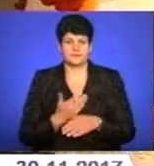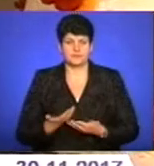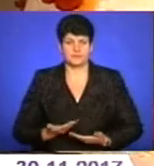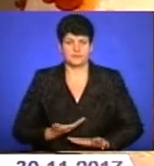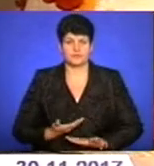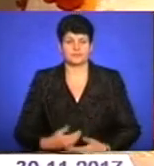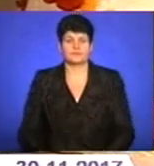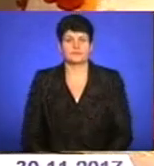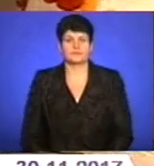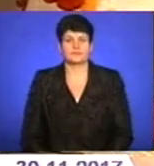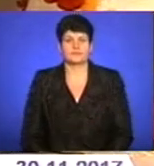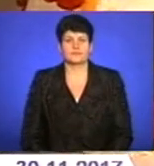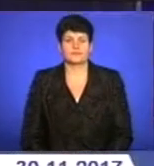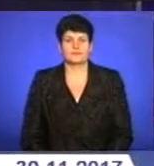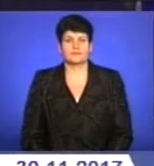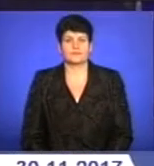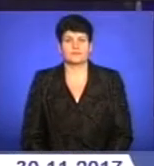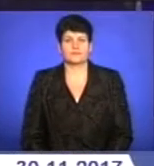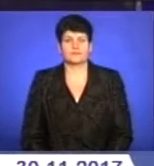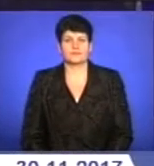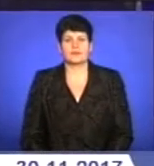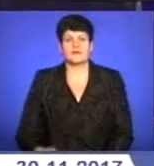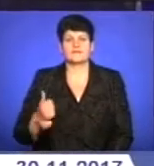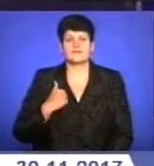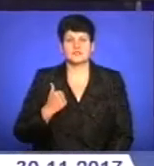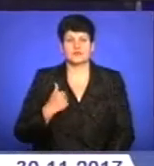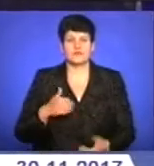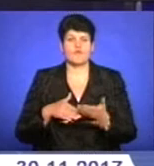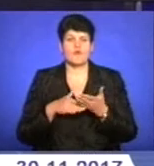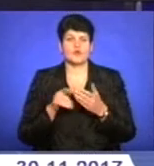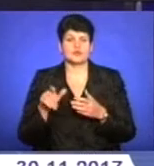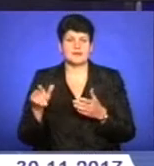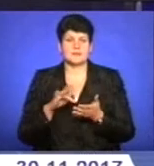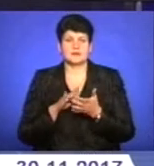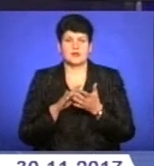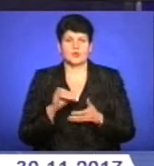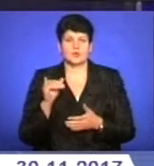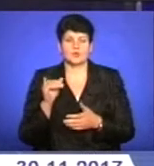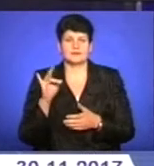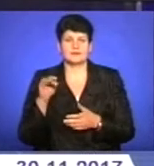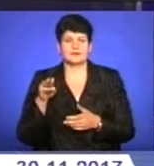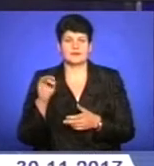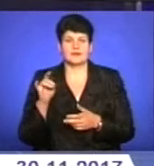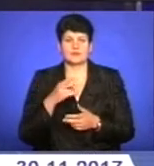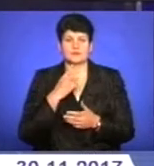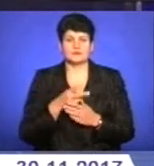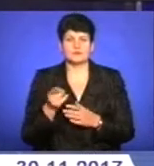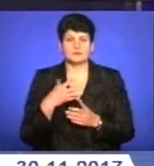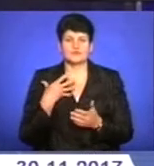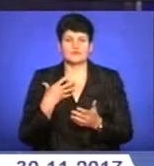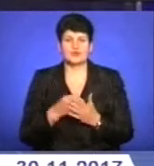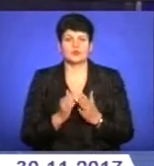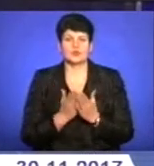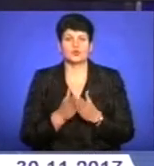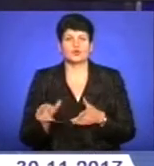Василь Панчук, Вісті ТТБ. Військовий волонтер і мандрівник Юрій Тира презентував у Тернополі свою дебютну книгу «Дороги